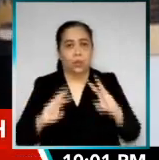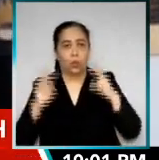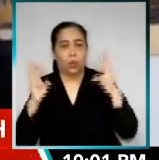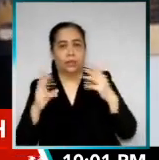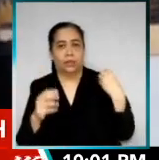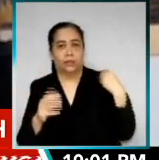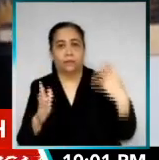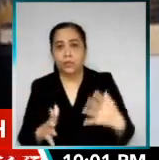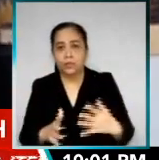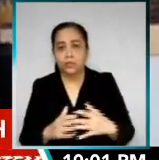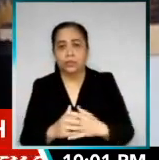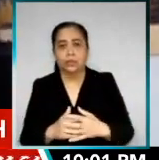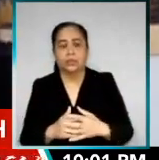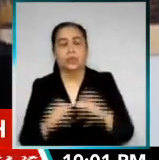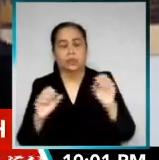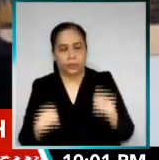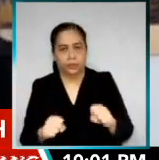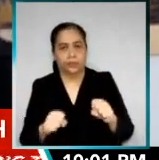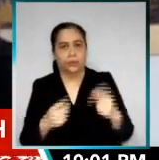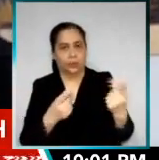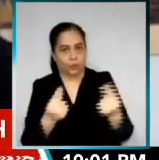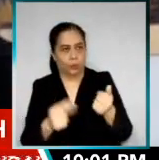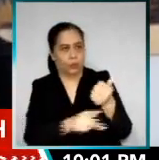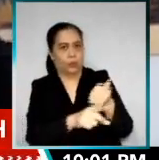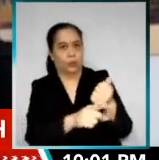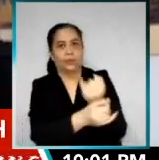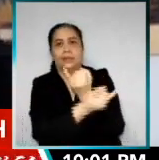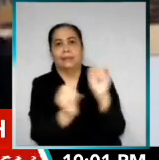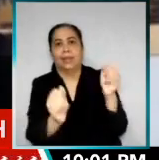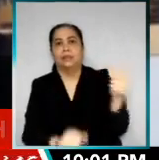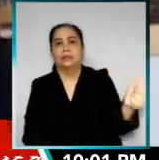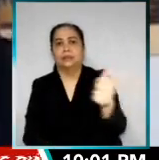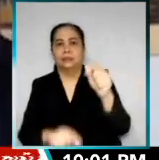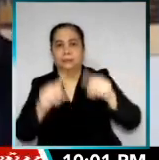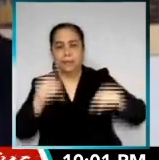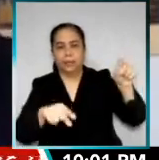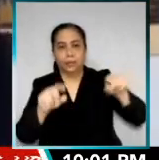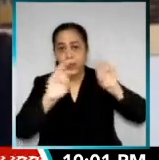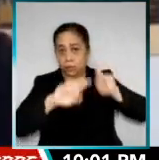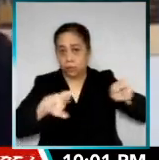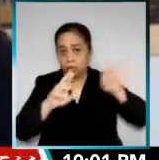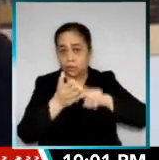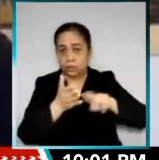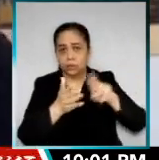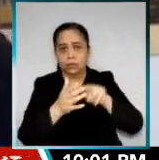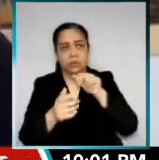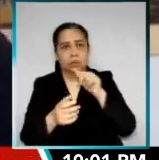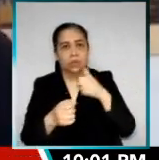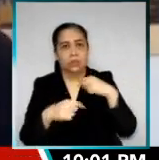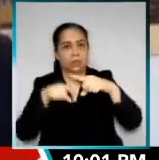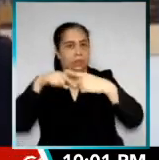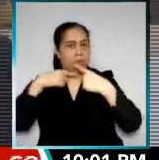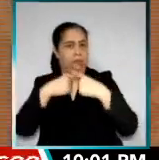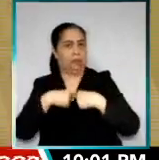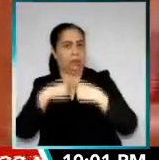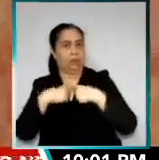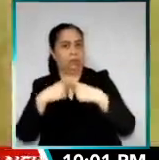to be able to conduct independent biodiversity research without having to be dependent on outside